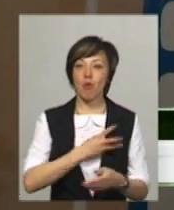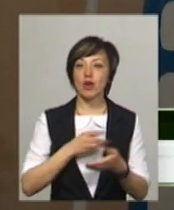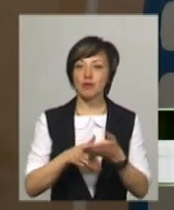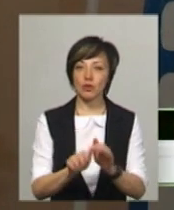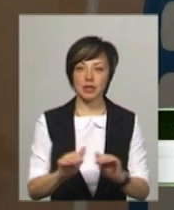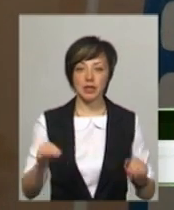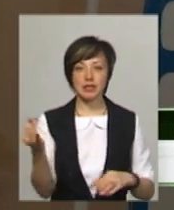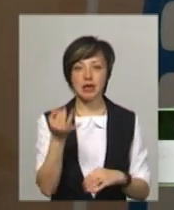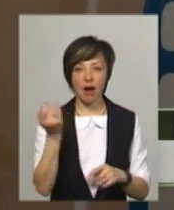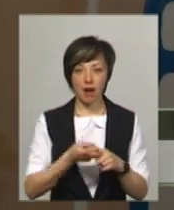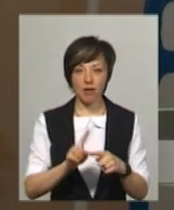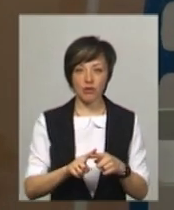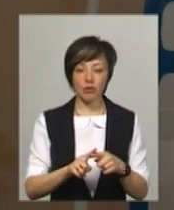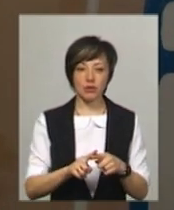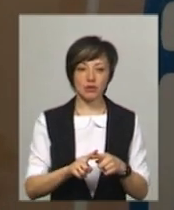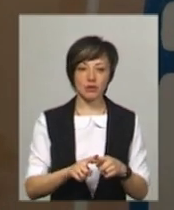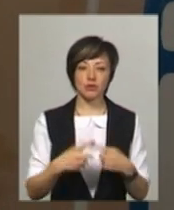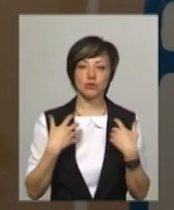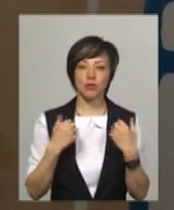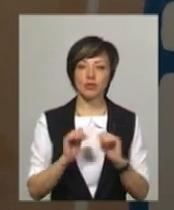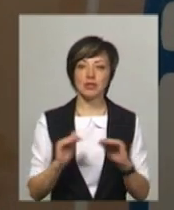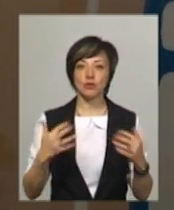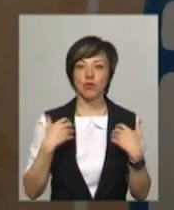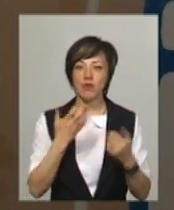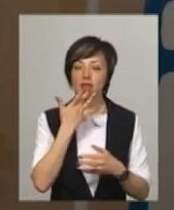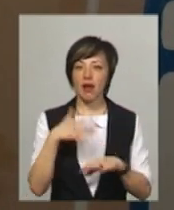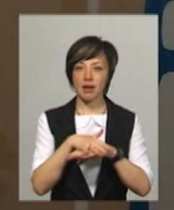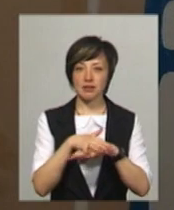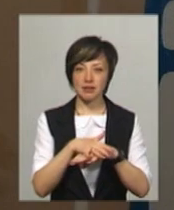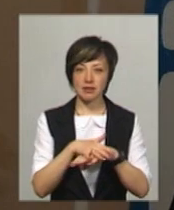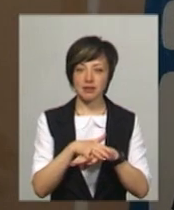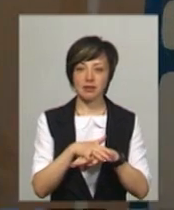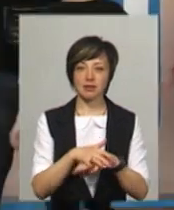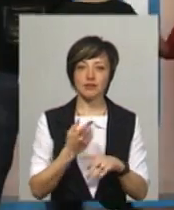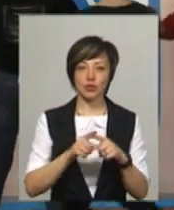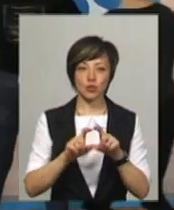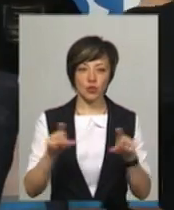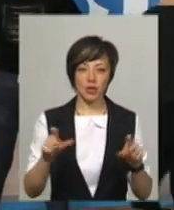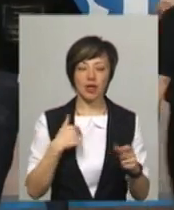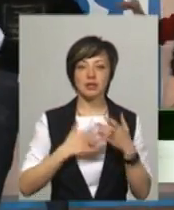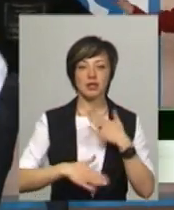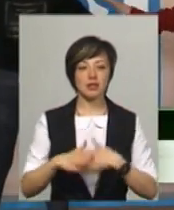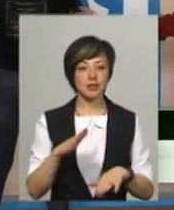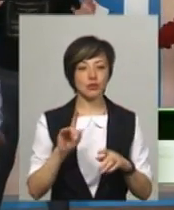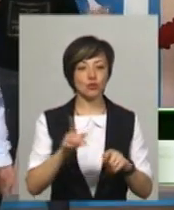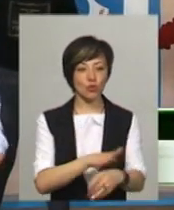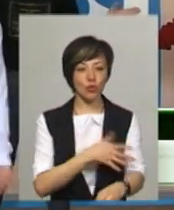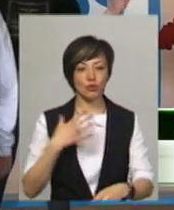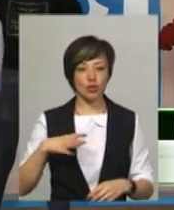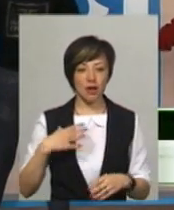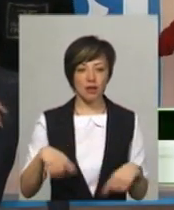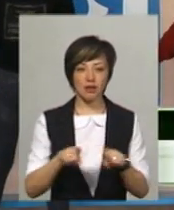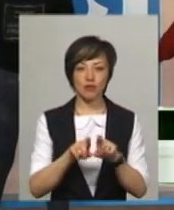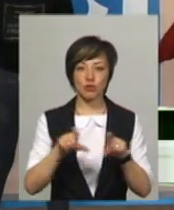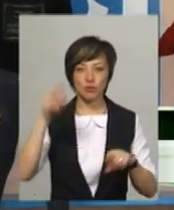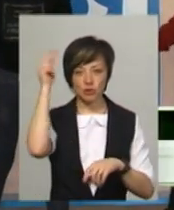дітей, це цікаво. Здорові діти – це здорова нація, це те, заради чого ми працюємо в цій школі. Я зраділа, знаєте, ми цього дуже довго чекали. Так в